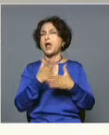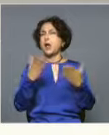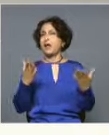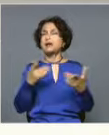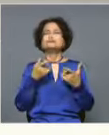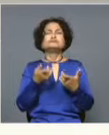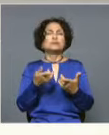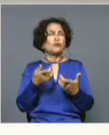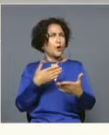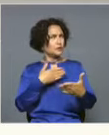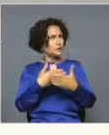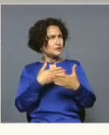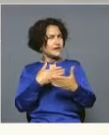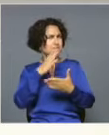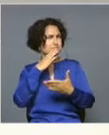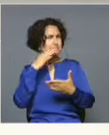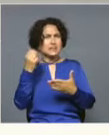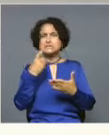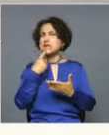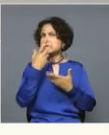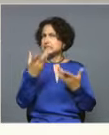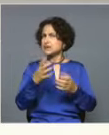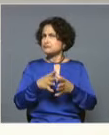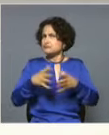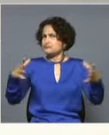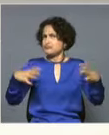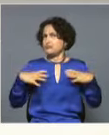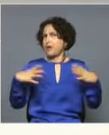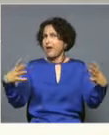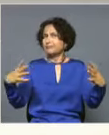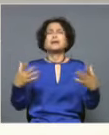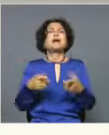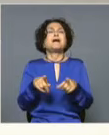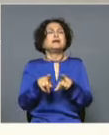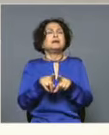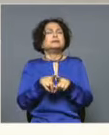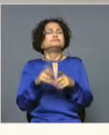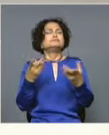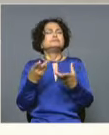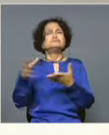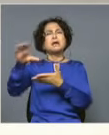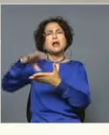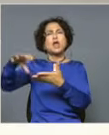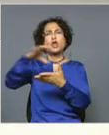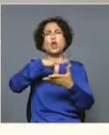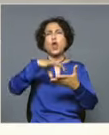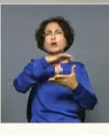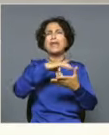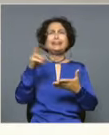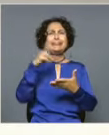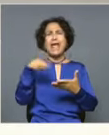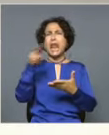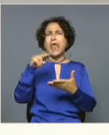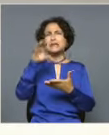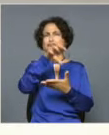отношение български език е много по-богат. Диалектните звукове, които могат да се срещнат в говора на